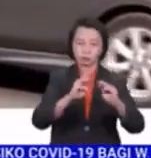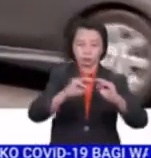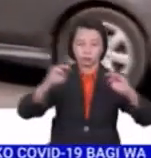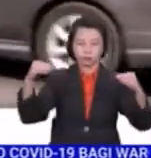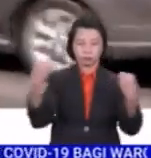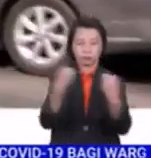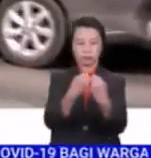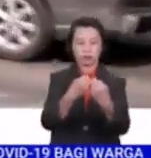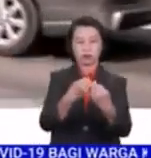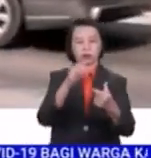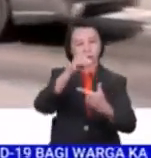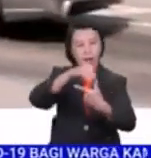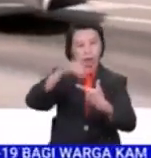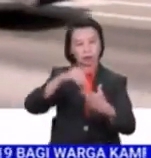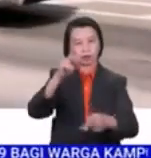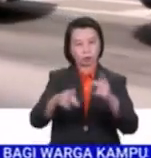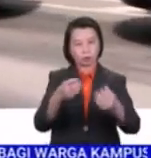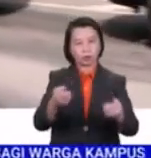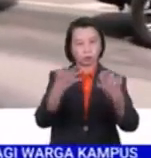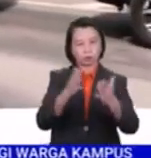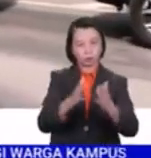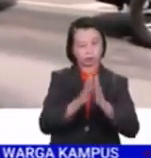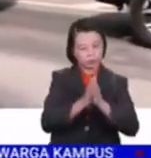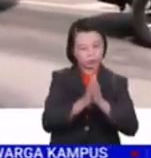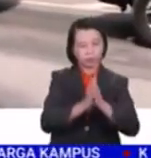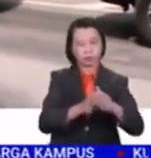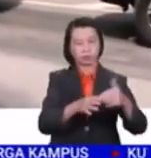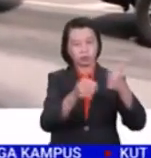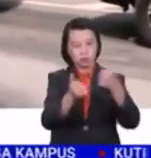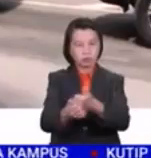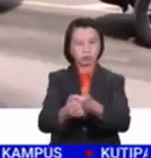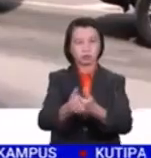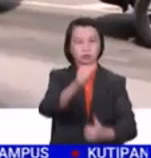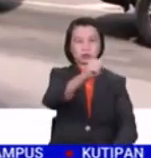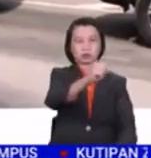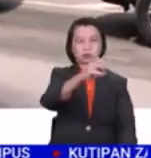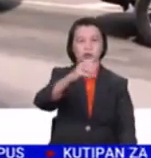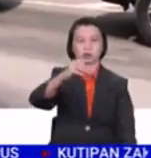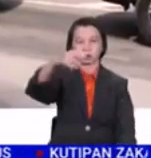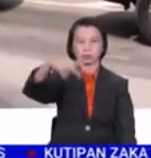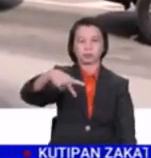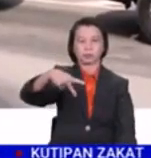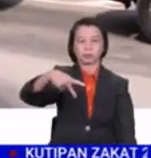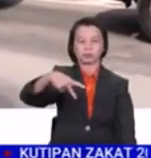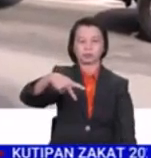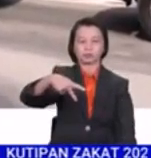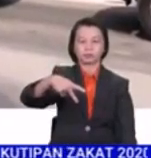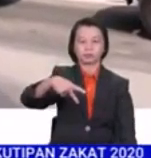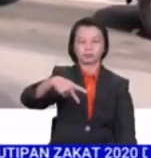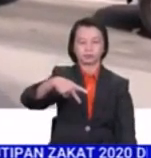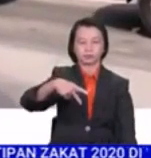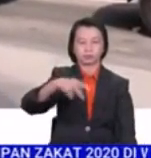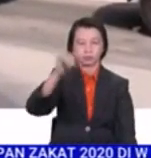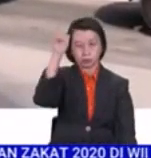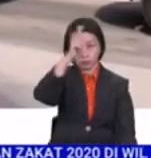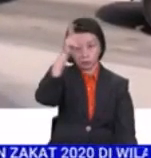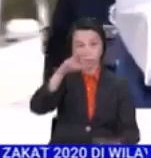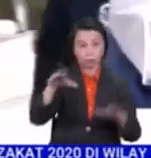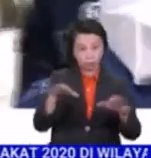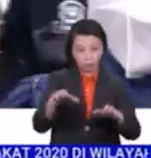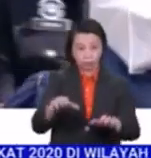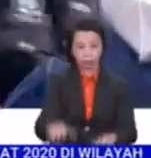ataupun ramai terus mematuhi shopee yang digariskan oleh kerajaan